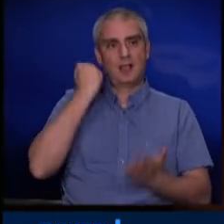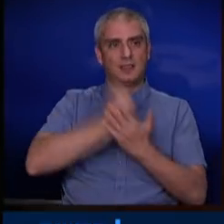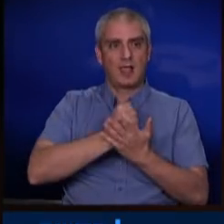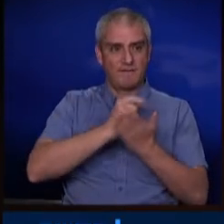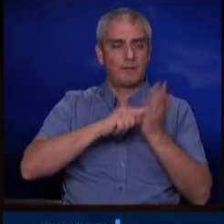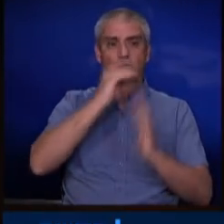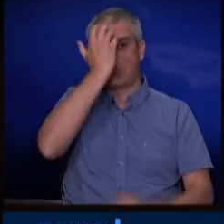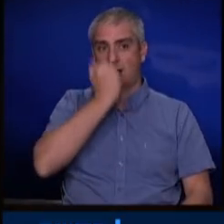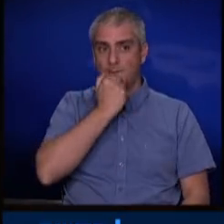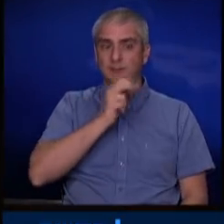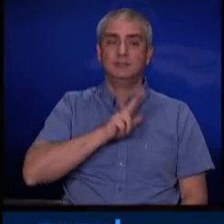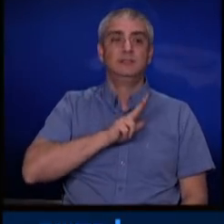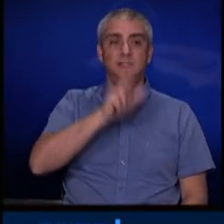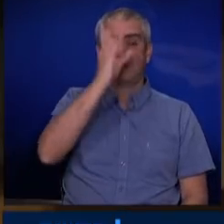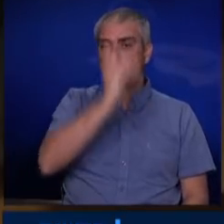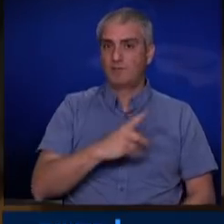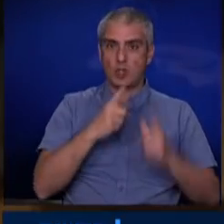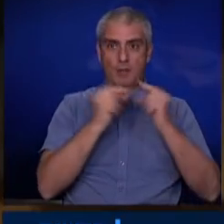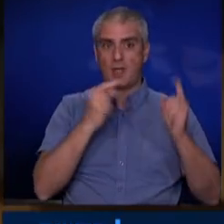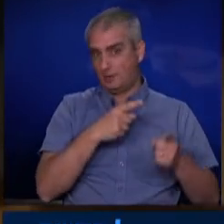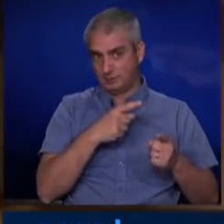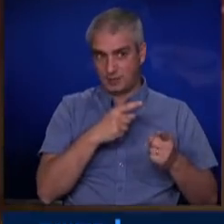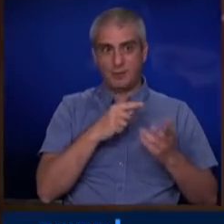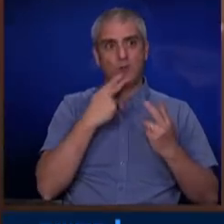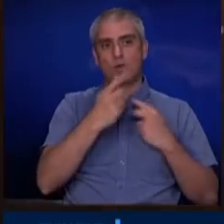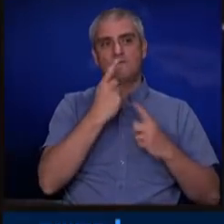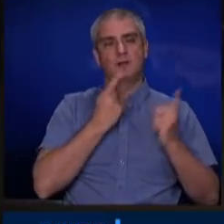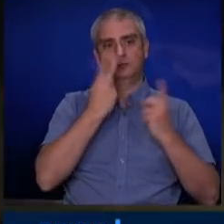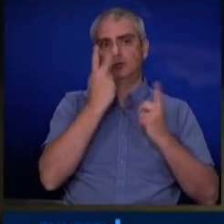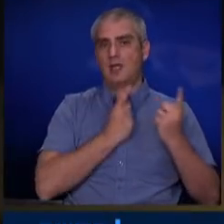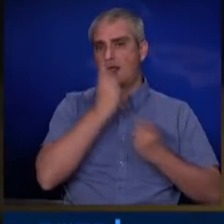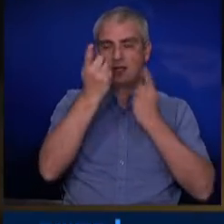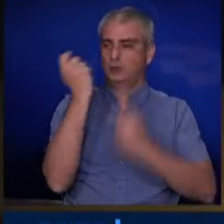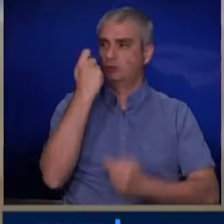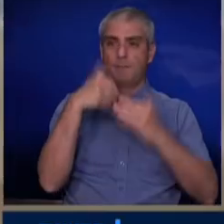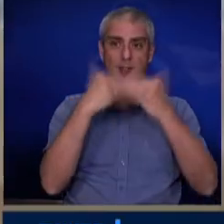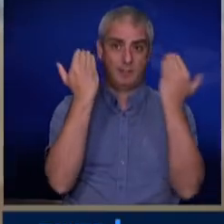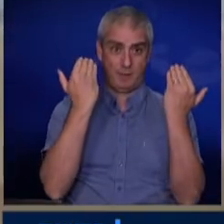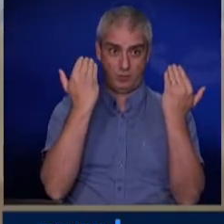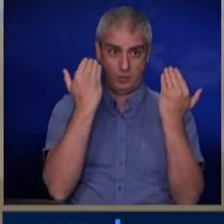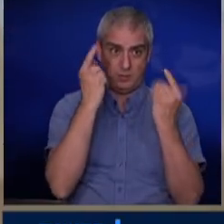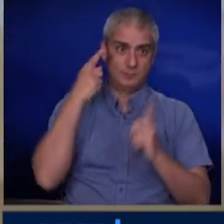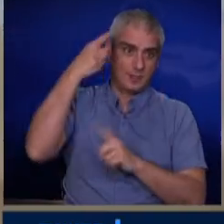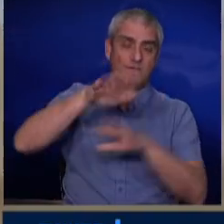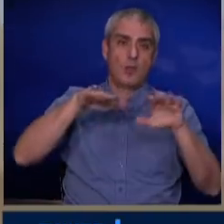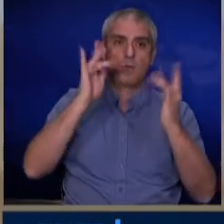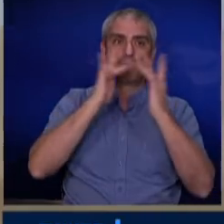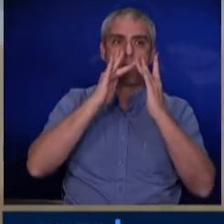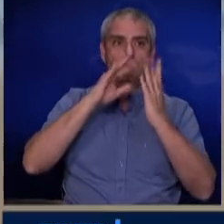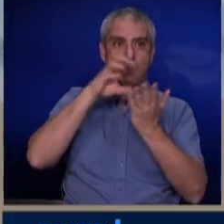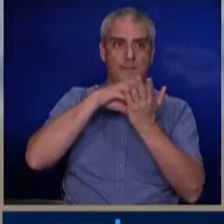של חמאס בצפון ובדרום רצועת עזה בתגובה לירי שתי הרקטות בשבת בבוקר שנפלו בים מול חופי